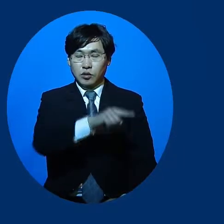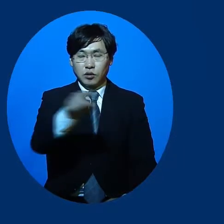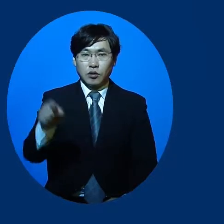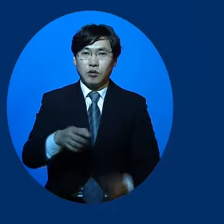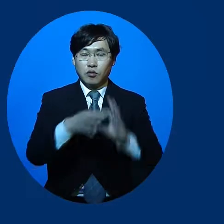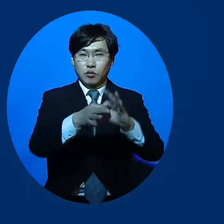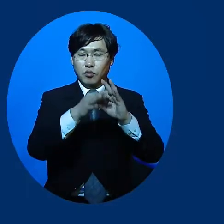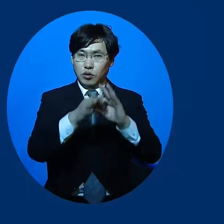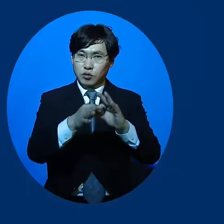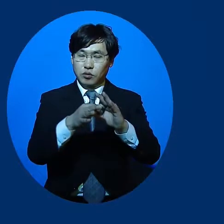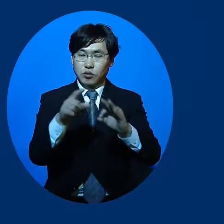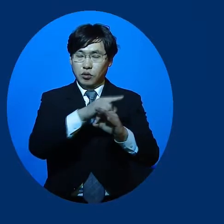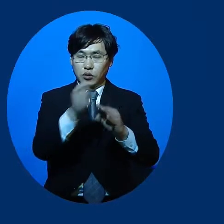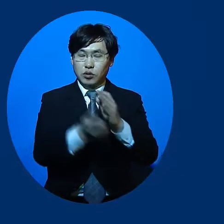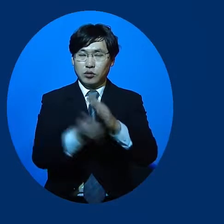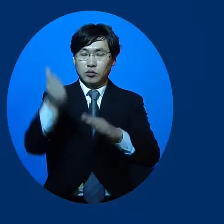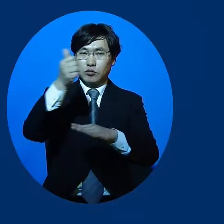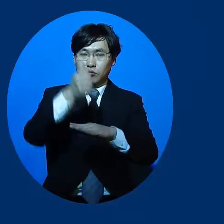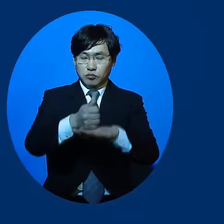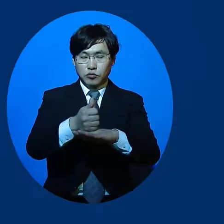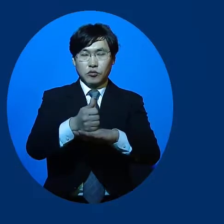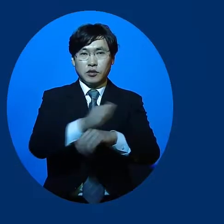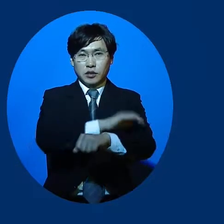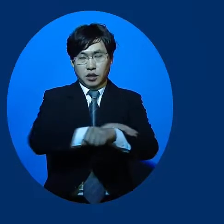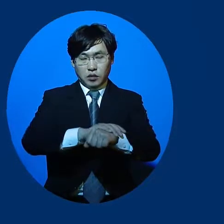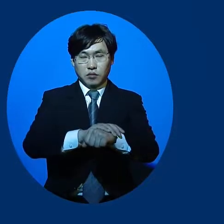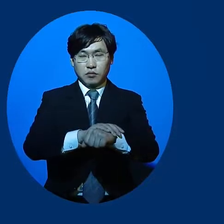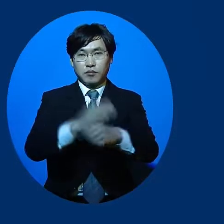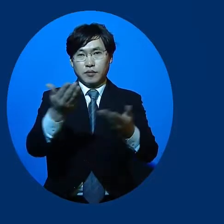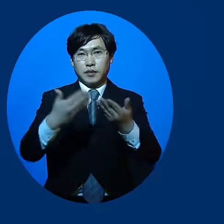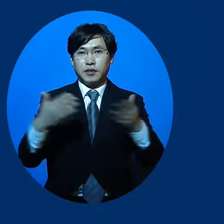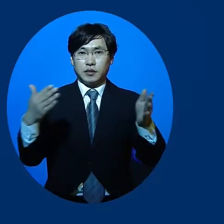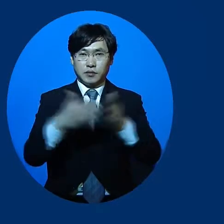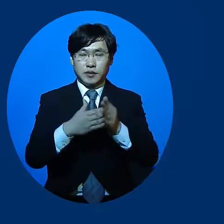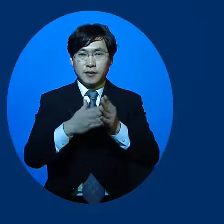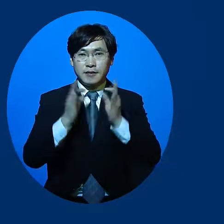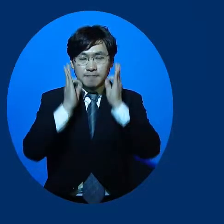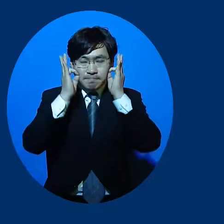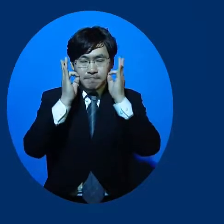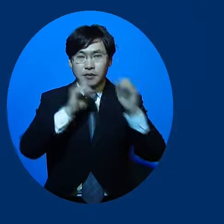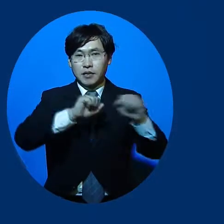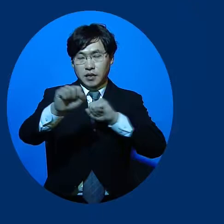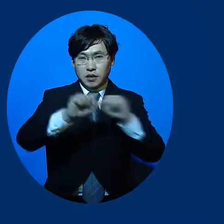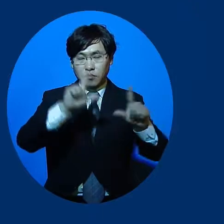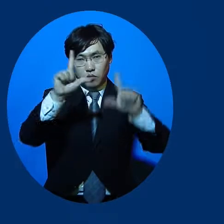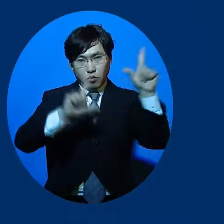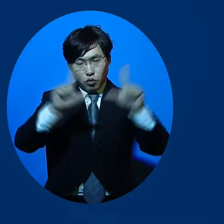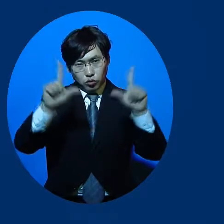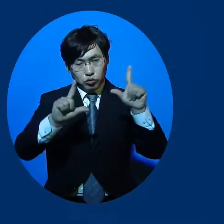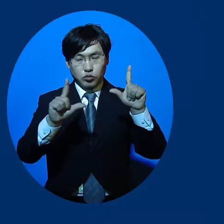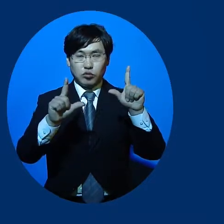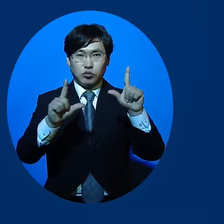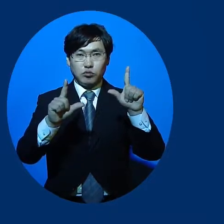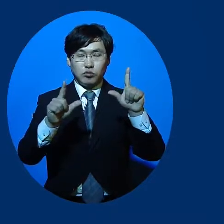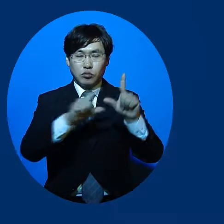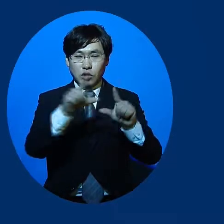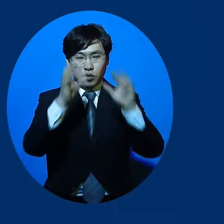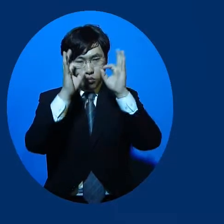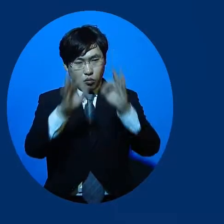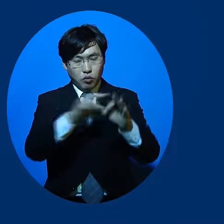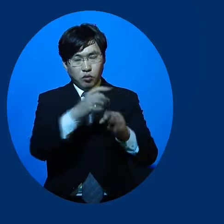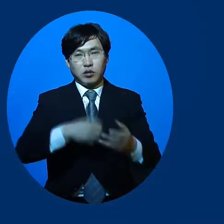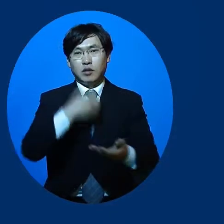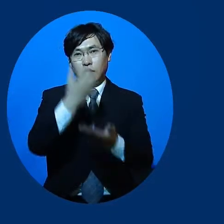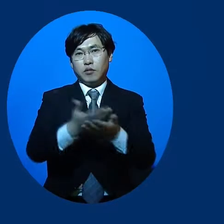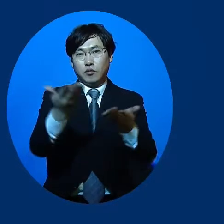통해서 메달의 색깔과 순위에 상관없이 이 최선을 다하는 선수들의 열정에 감동하며 응원하는 등